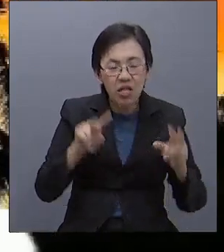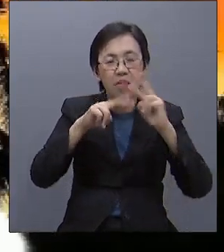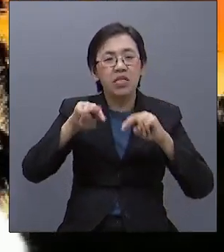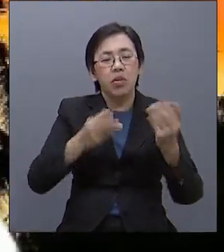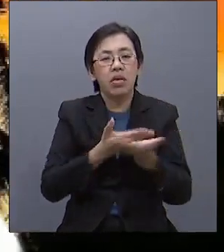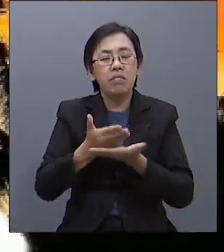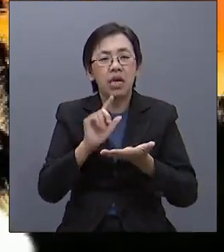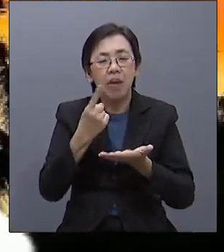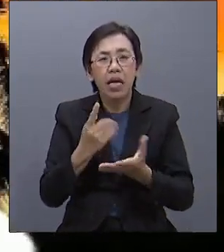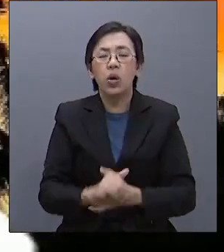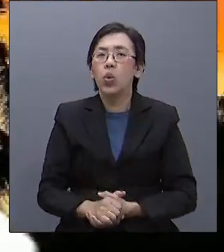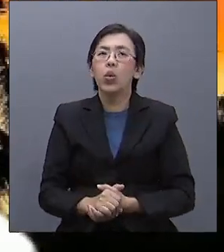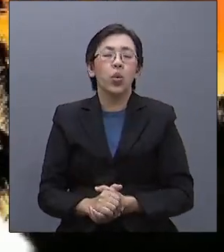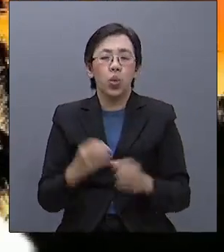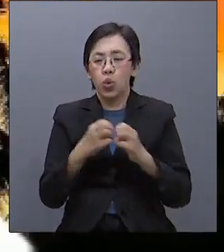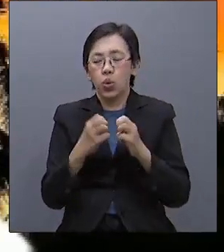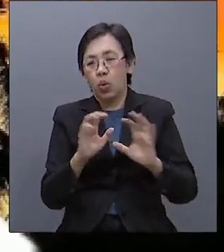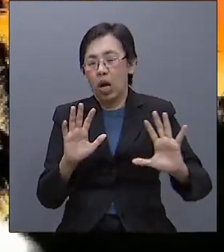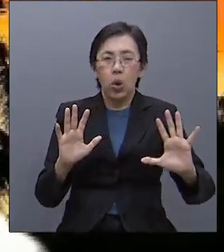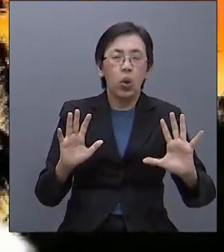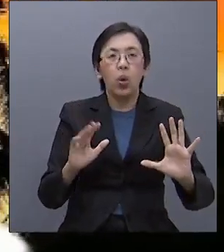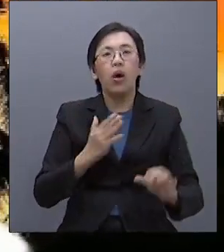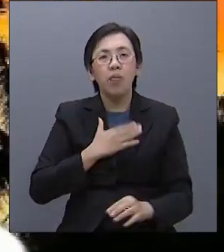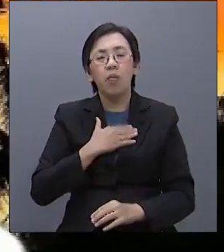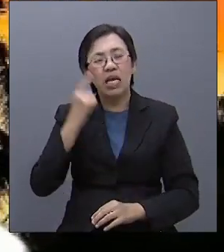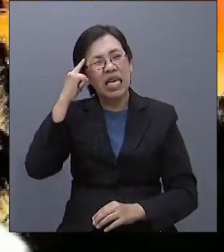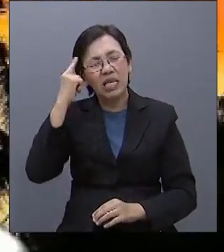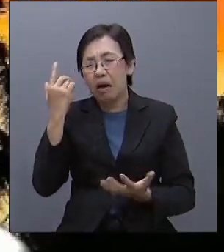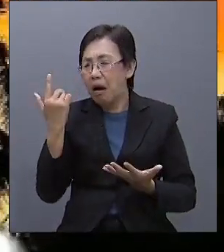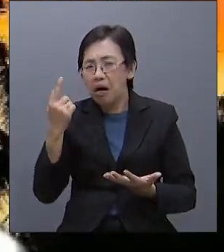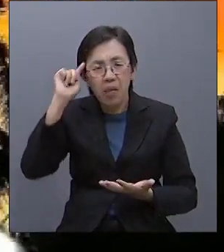ลือกกันใหม่นี่ก็เป็นสิ่งที่ผมก็มันยังนึกไม่ออกว่ามันจะไปยังไงข้างหน้านะ